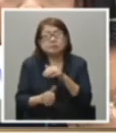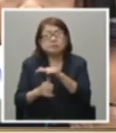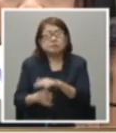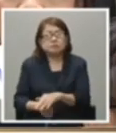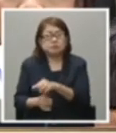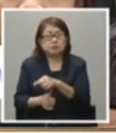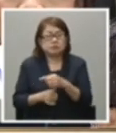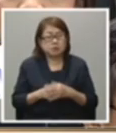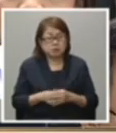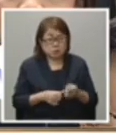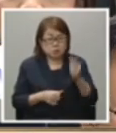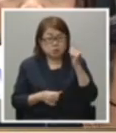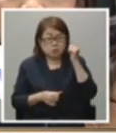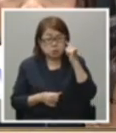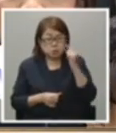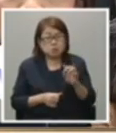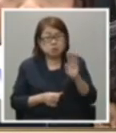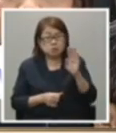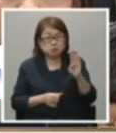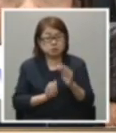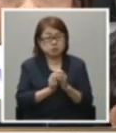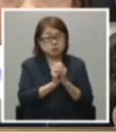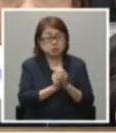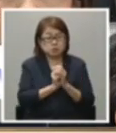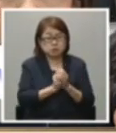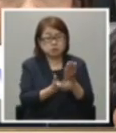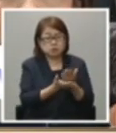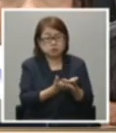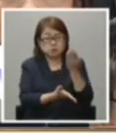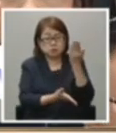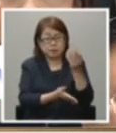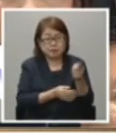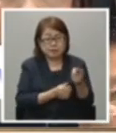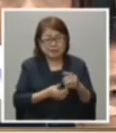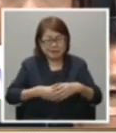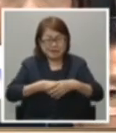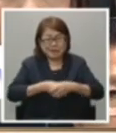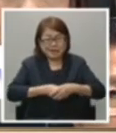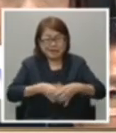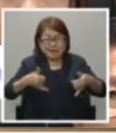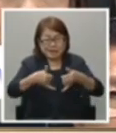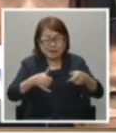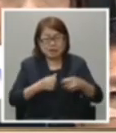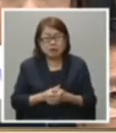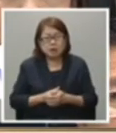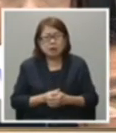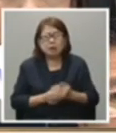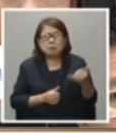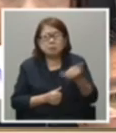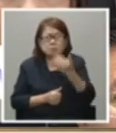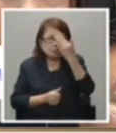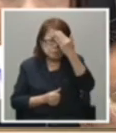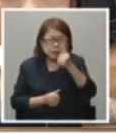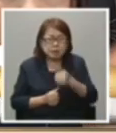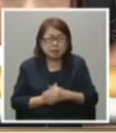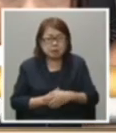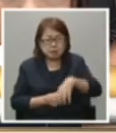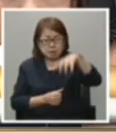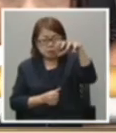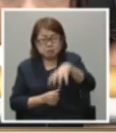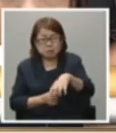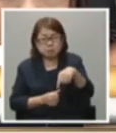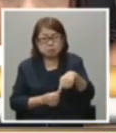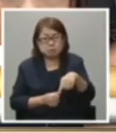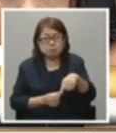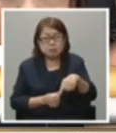ท่านทราบไหมคะว่าอาลีบาบาที่เข้ามาเนี่ยมาตั้งคลังสินค้าสินค้าเขาที่ผ่า